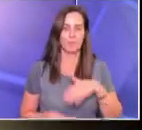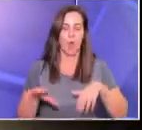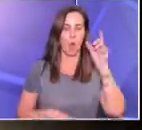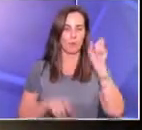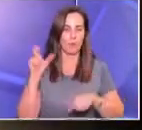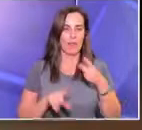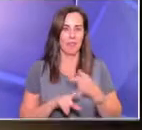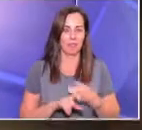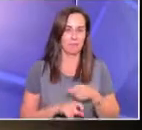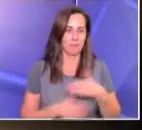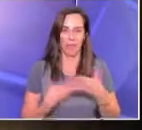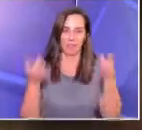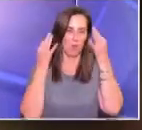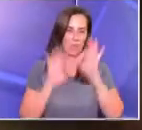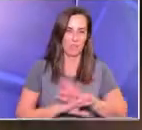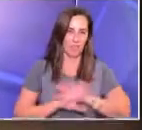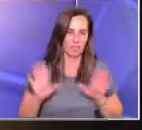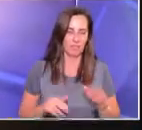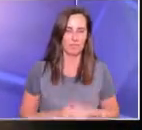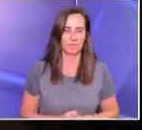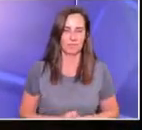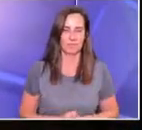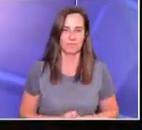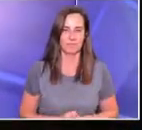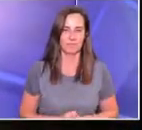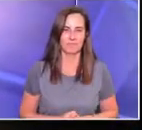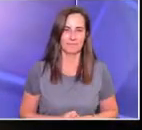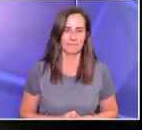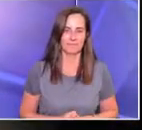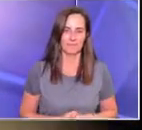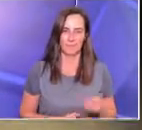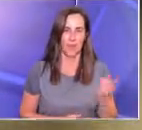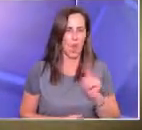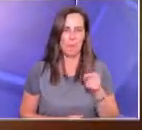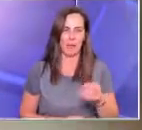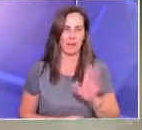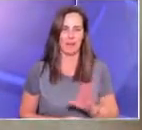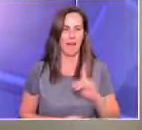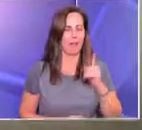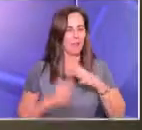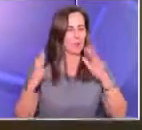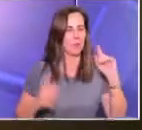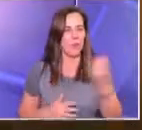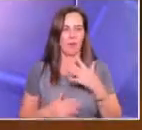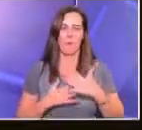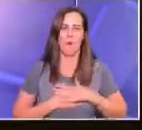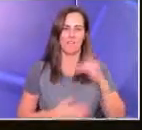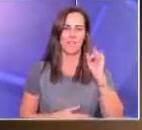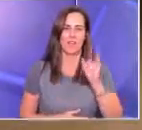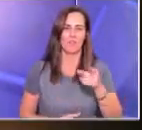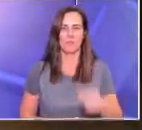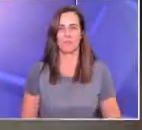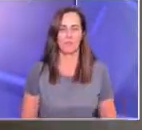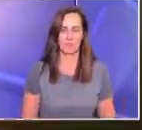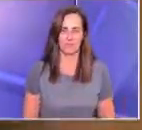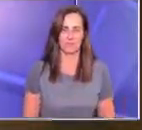שרוב תושבי נהריה הם כפוי טובה. נכון. נכון, לא מגיע לך, אתה הגדול מכולם.